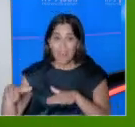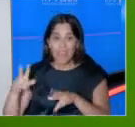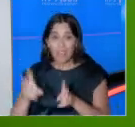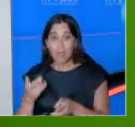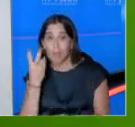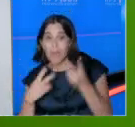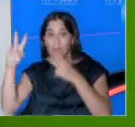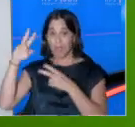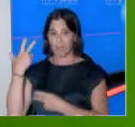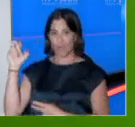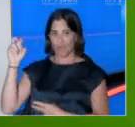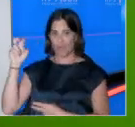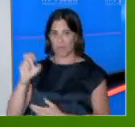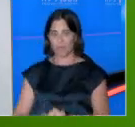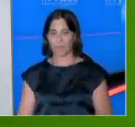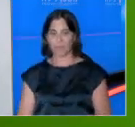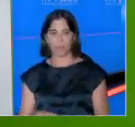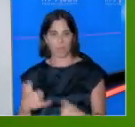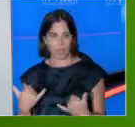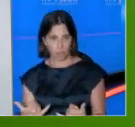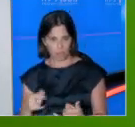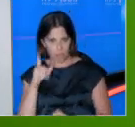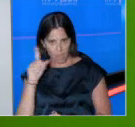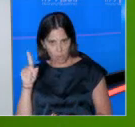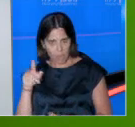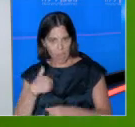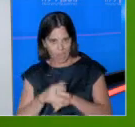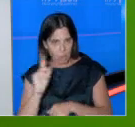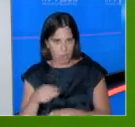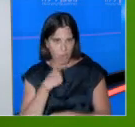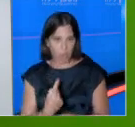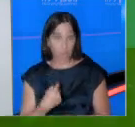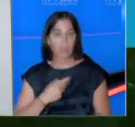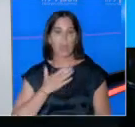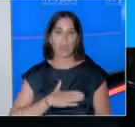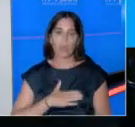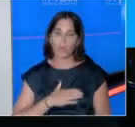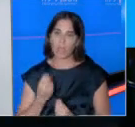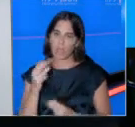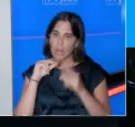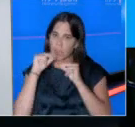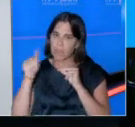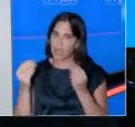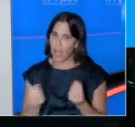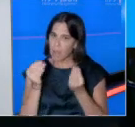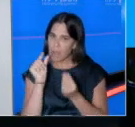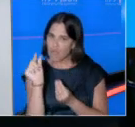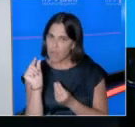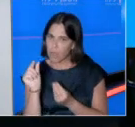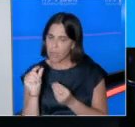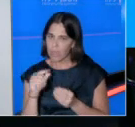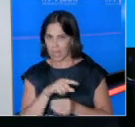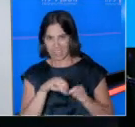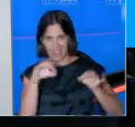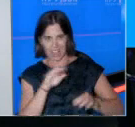יותר מ-30. עכשיו, אתה יודע, אחרי כל מה שאתה אומר, אני רוצה רגע לדבר איתך על משהו קטן, ברשותך התחלתי עם